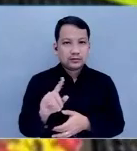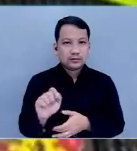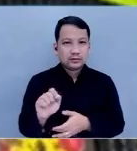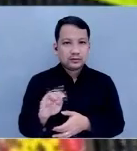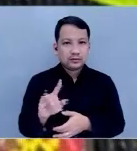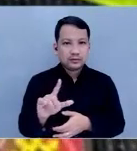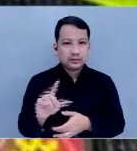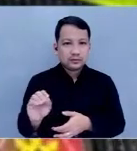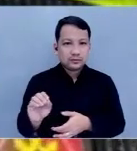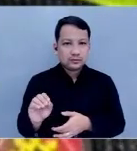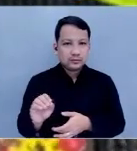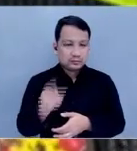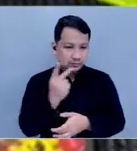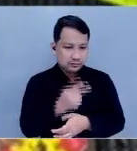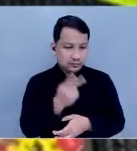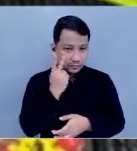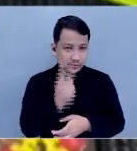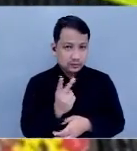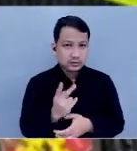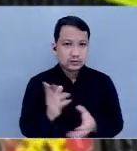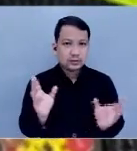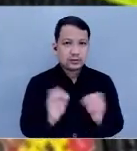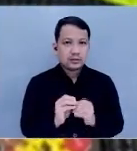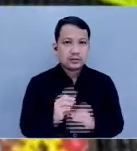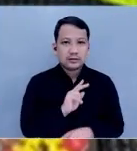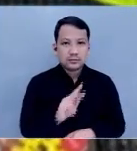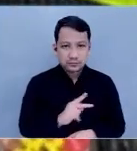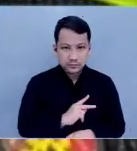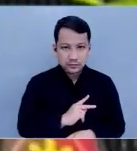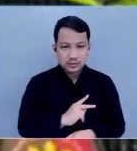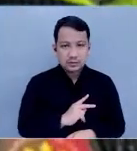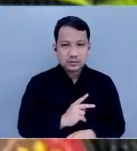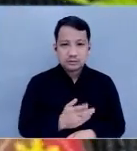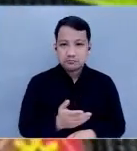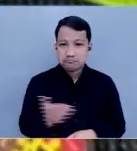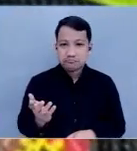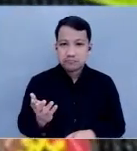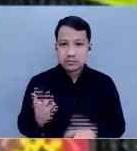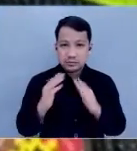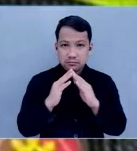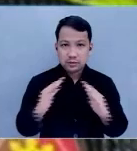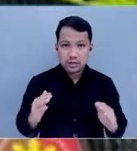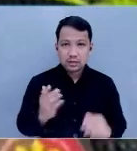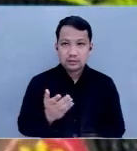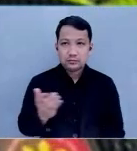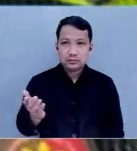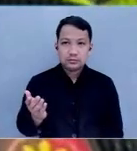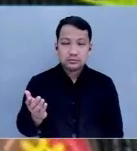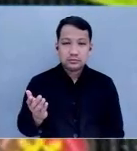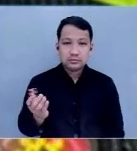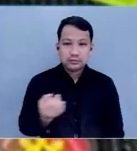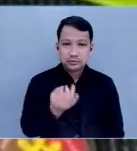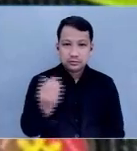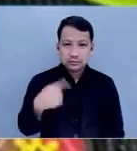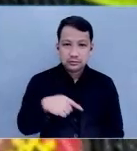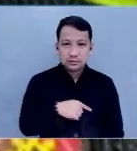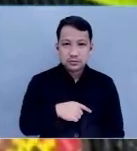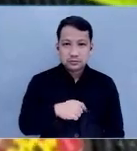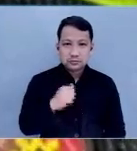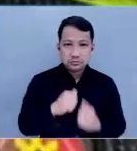Nalokit ng mga personnel natin yung bahay ng isa sa mga suspect. So,